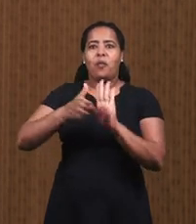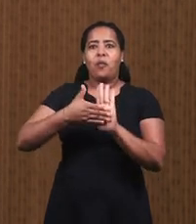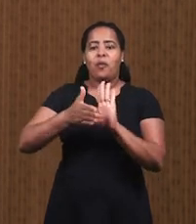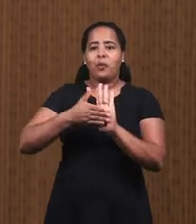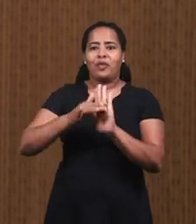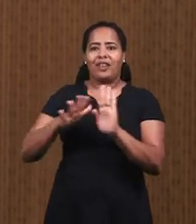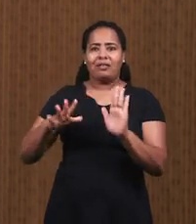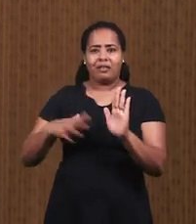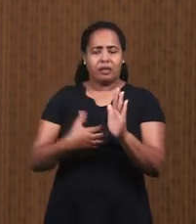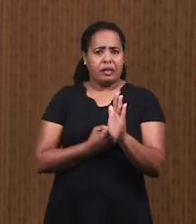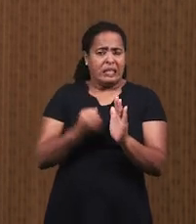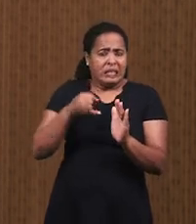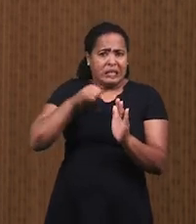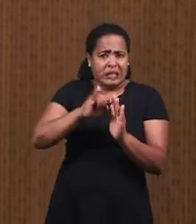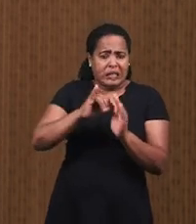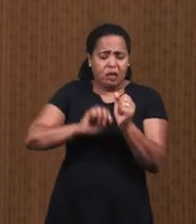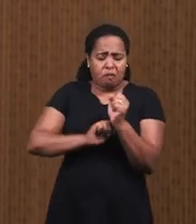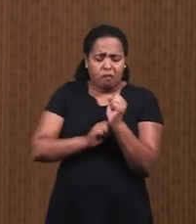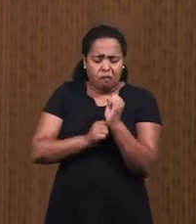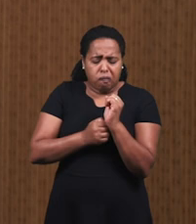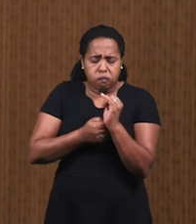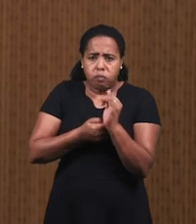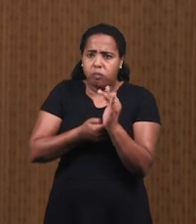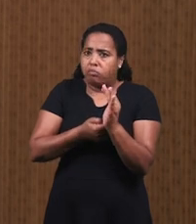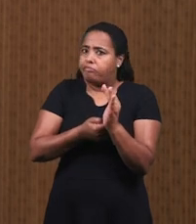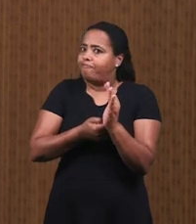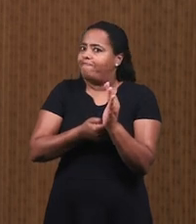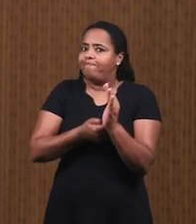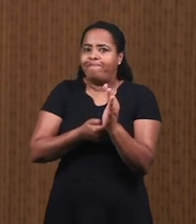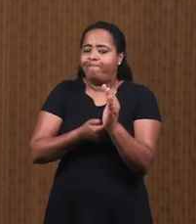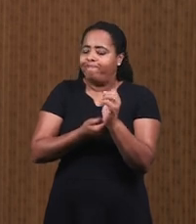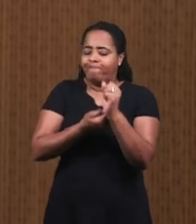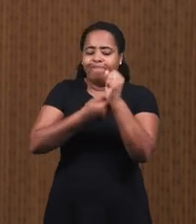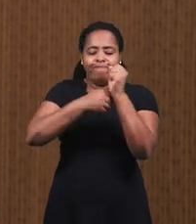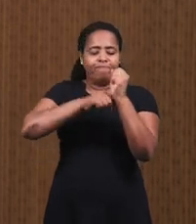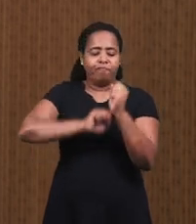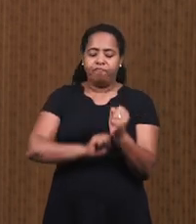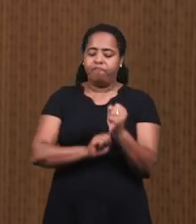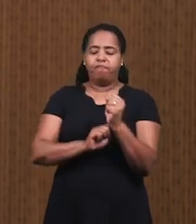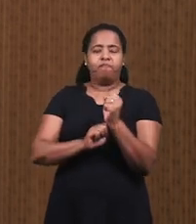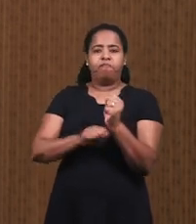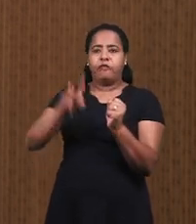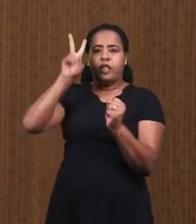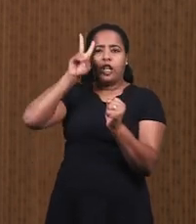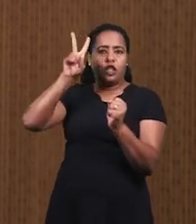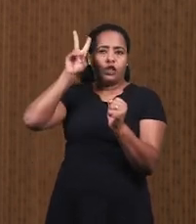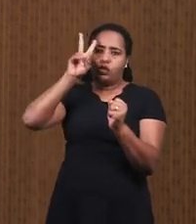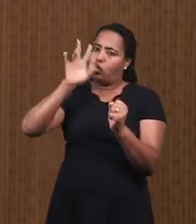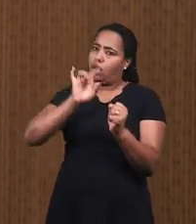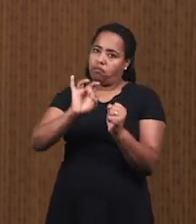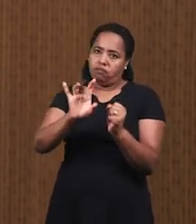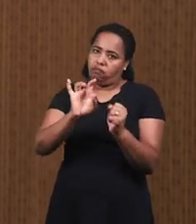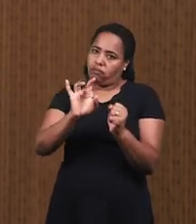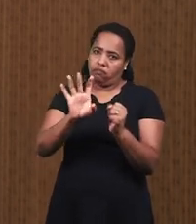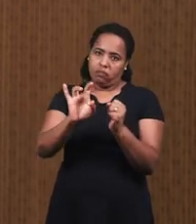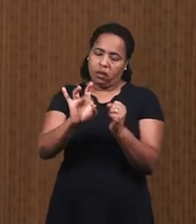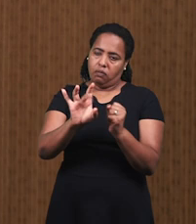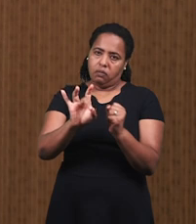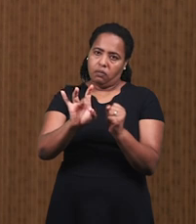показывает нам проект Божий. Если мы не познаем эту тайну в Слове, Библия является